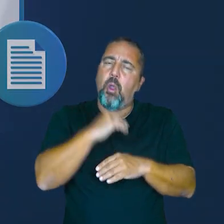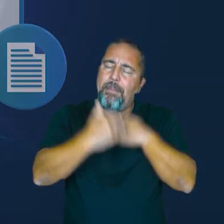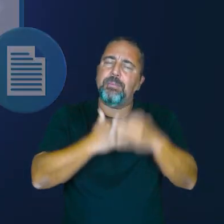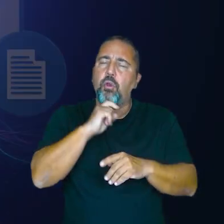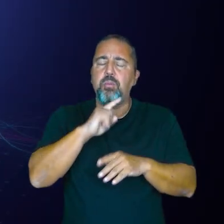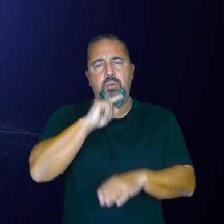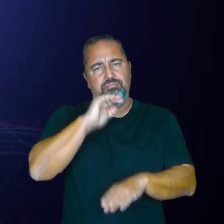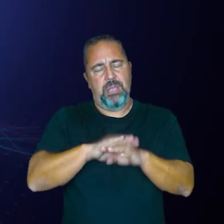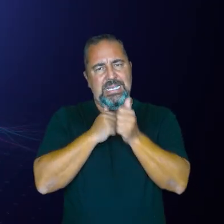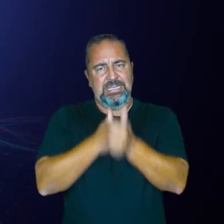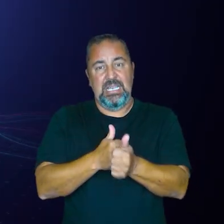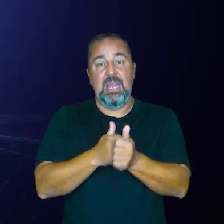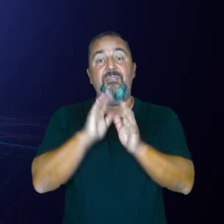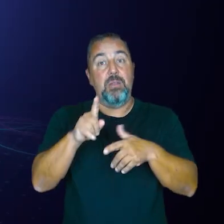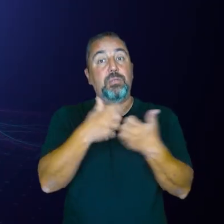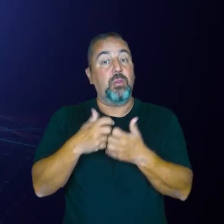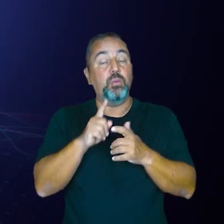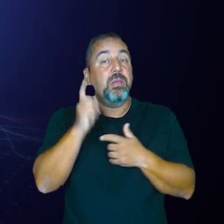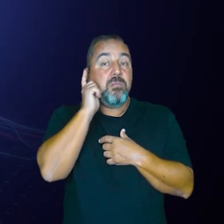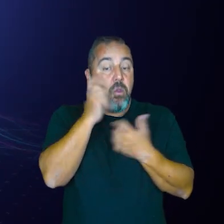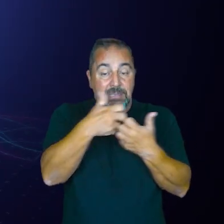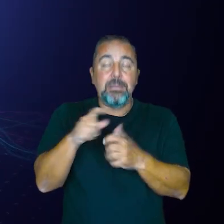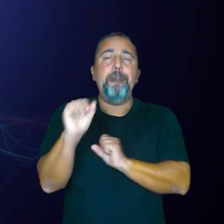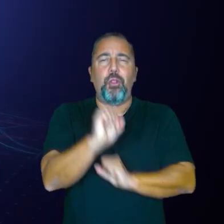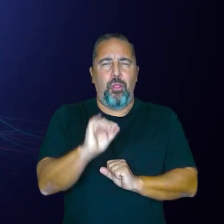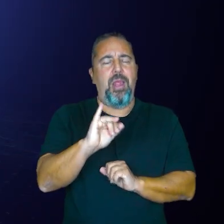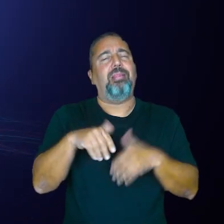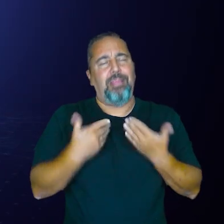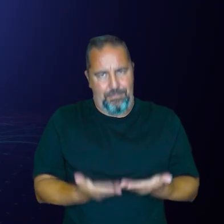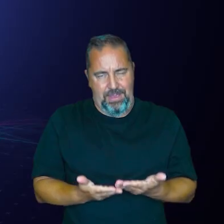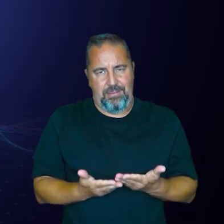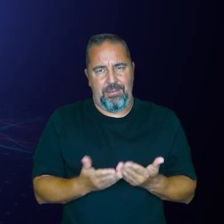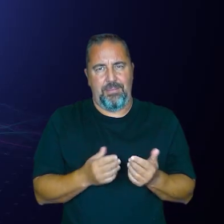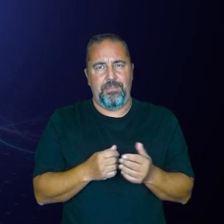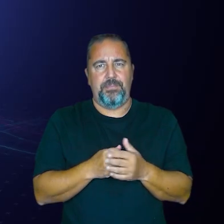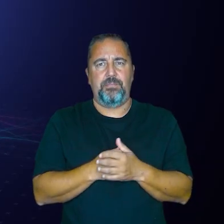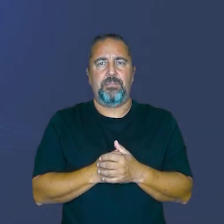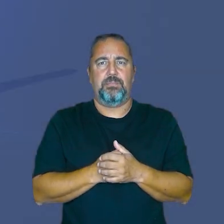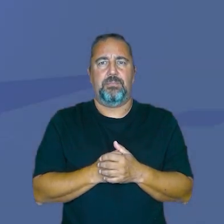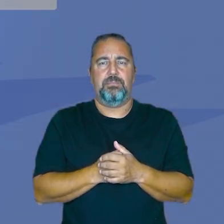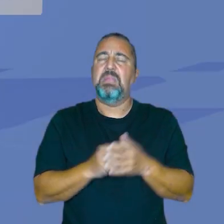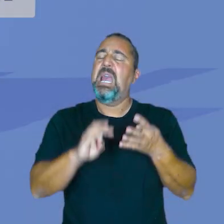jarraituz. Horrela, zure gailu mugikorrak ere babestuta izango dituzu.